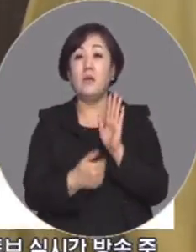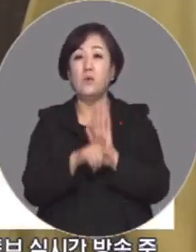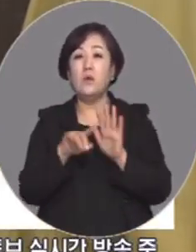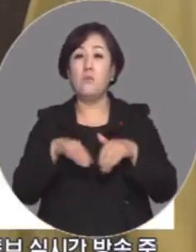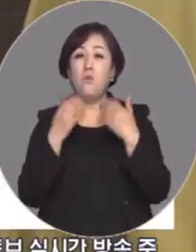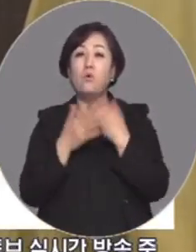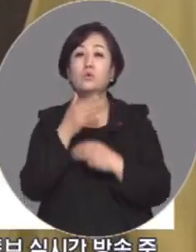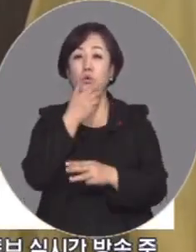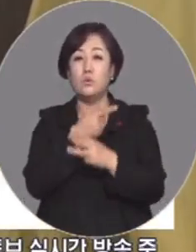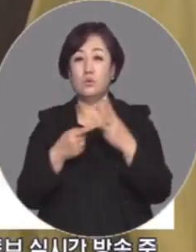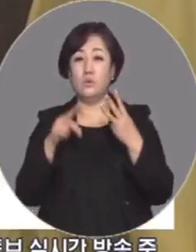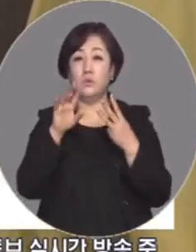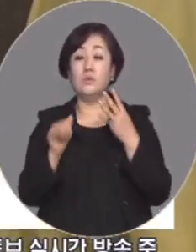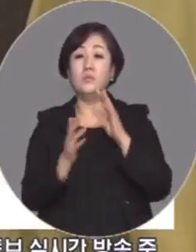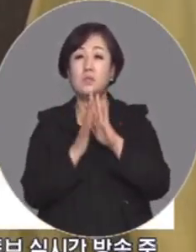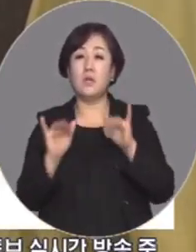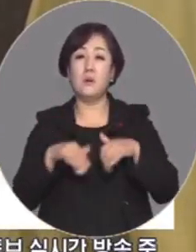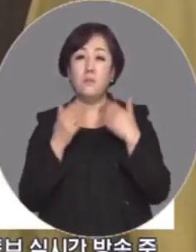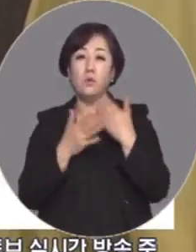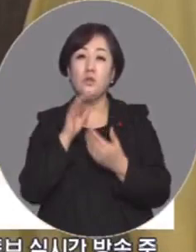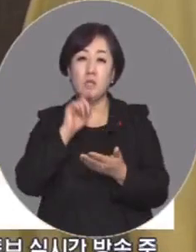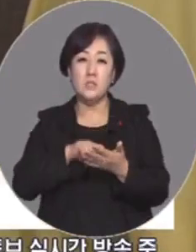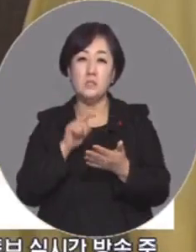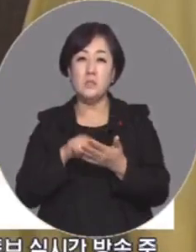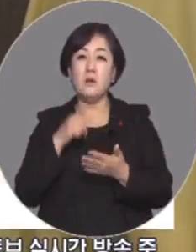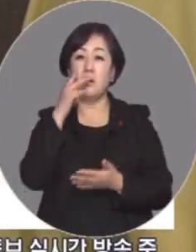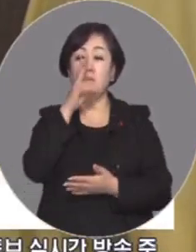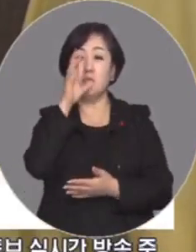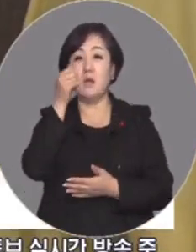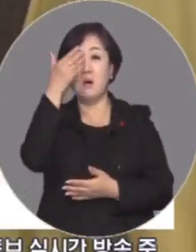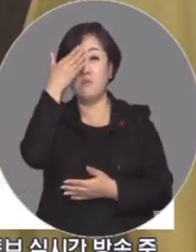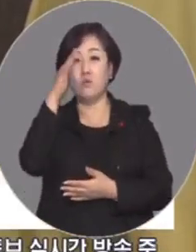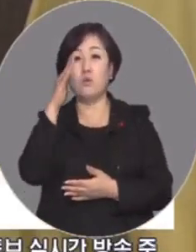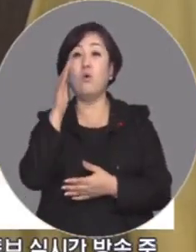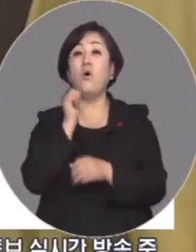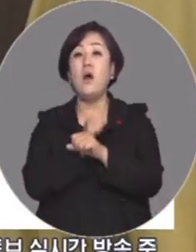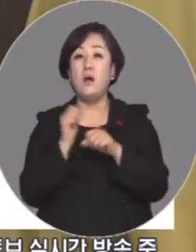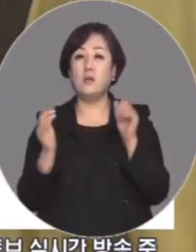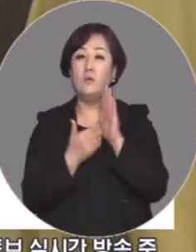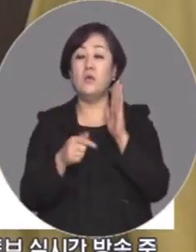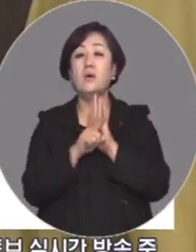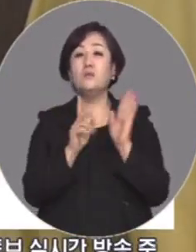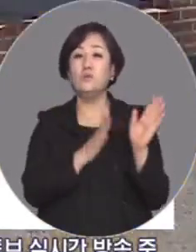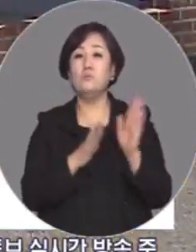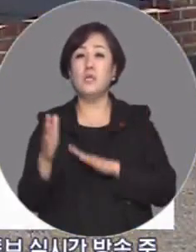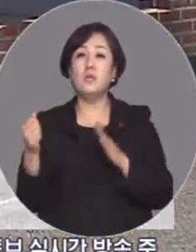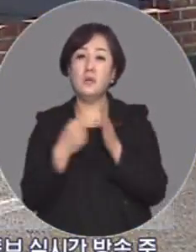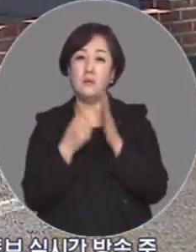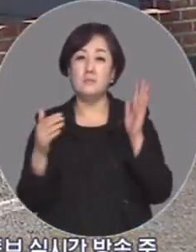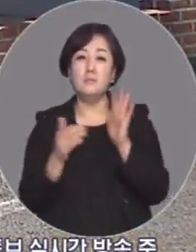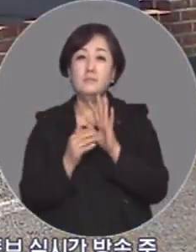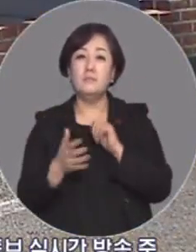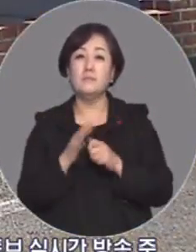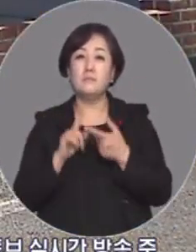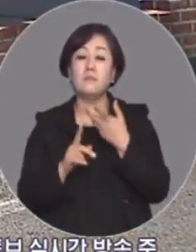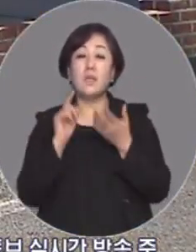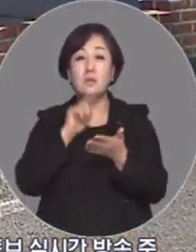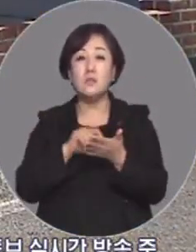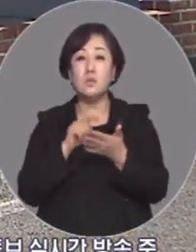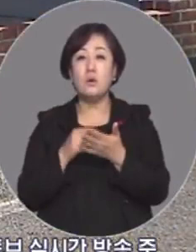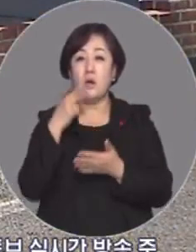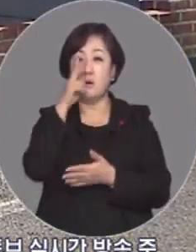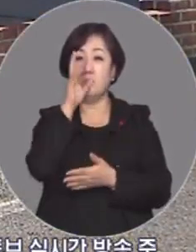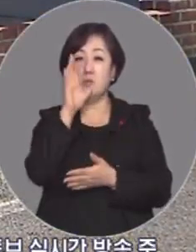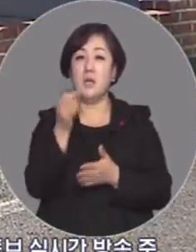군민을 대상으로 신속 항원 검사를 무료로 실시하기로 했습니다. 신속한 검사를